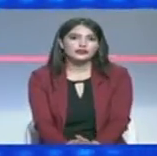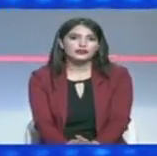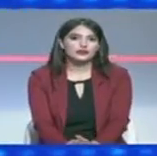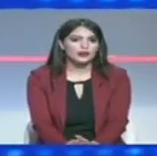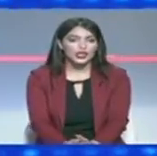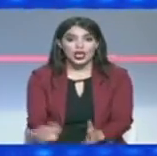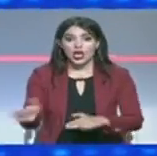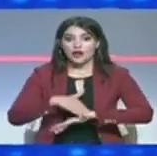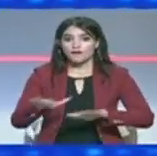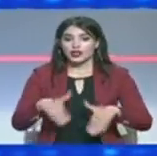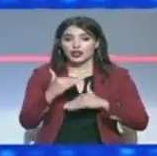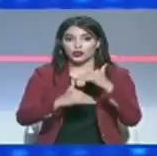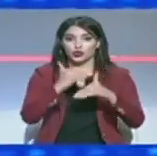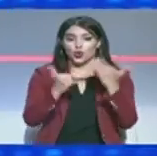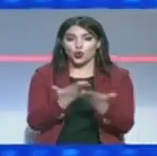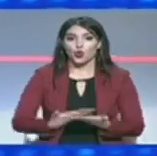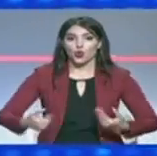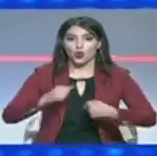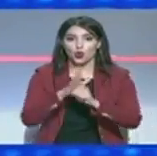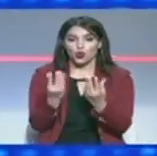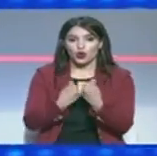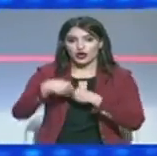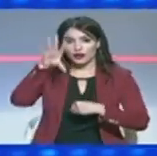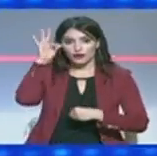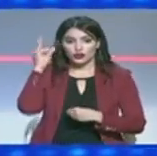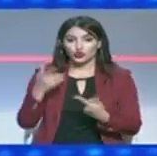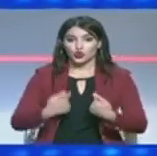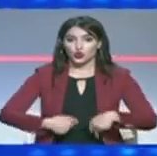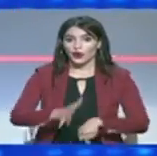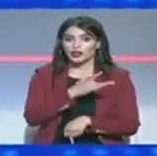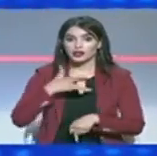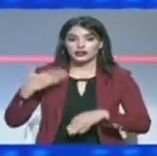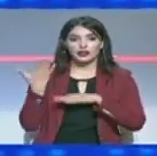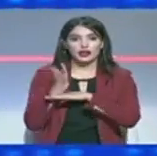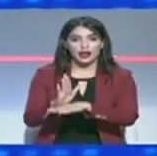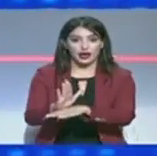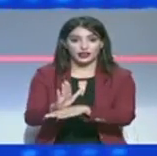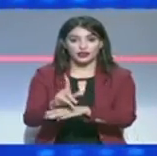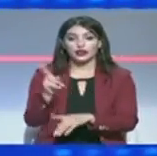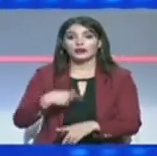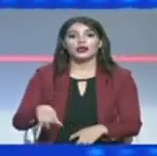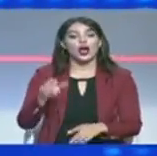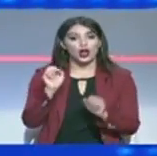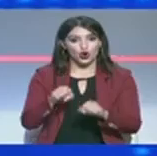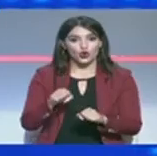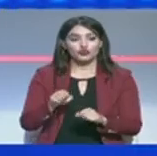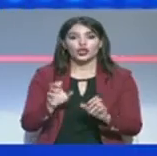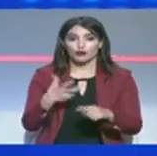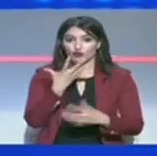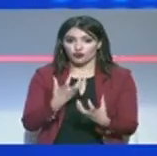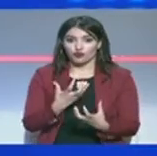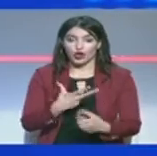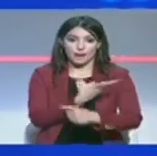في آخر تطورات الوضع الوبائي في تونس، وضعت وزارة الصحة على ذمة المواطنين الراغبين في إجراء